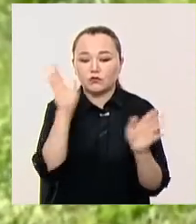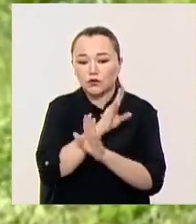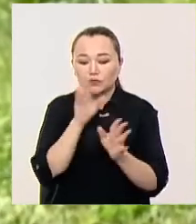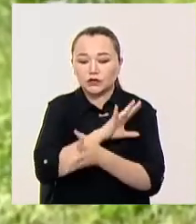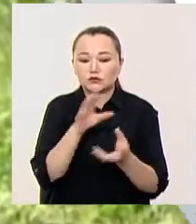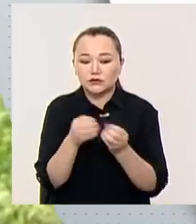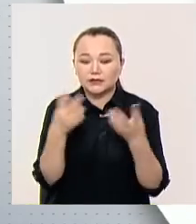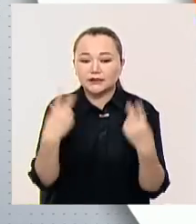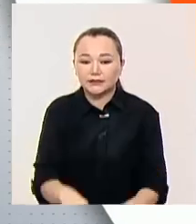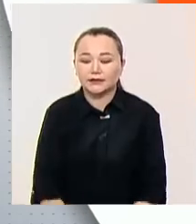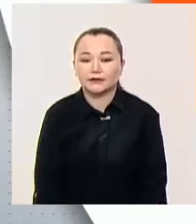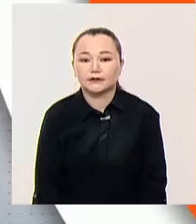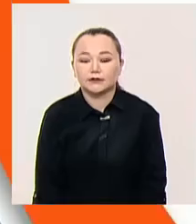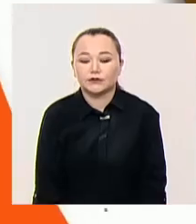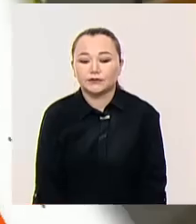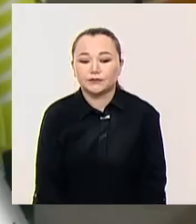кайда?